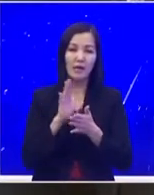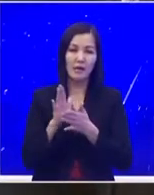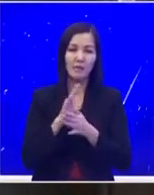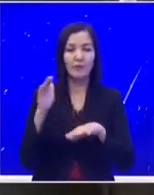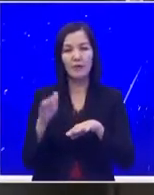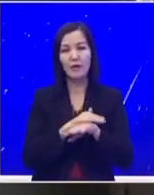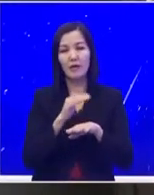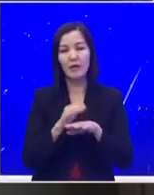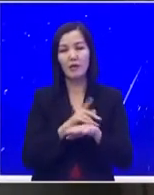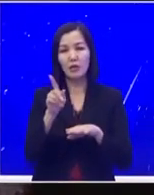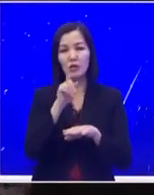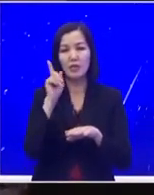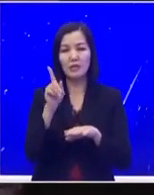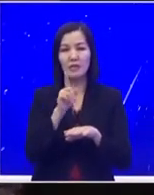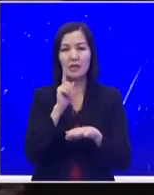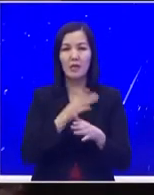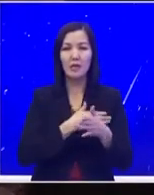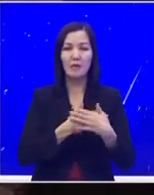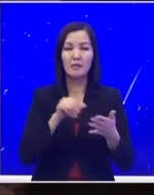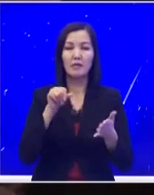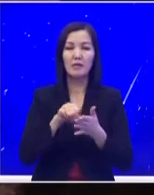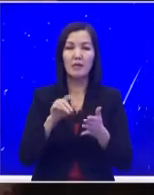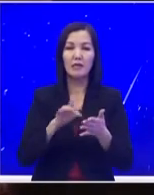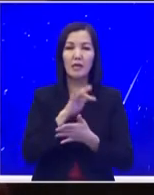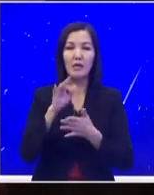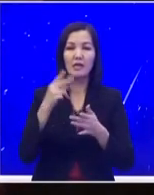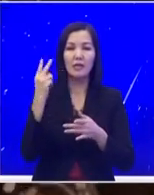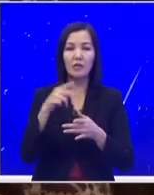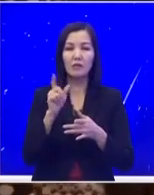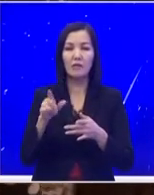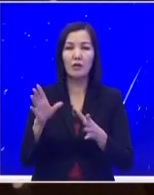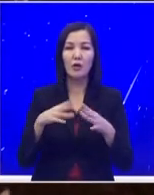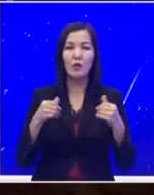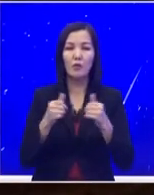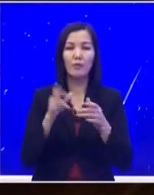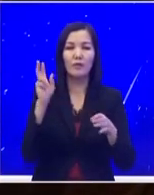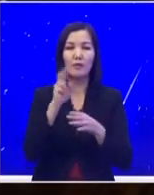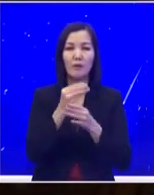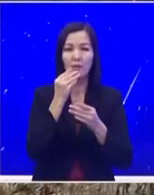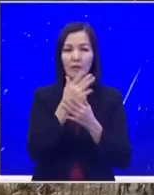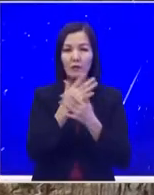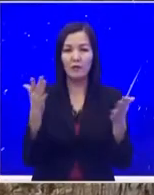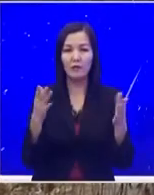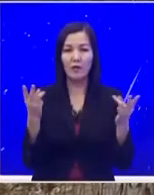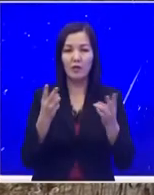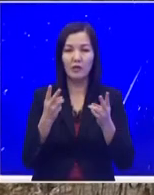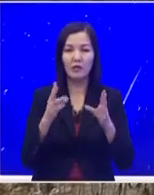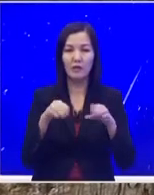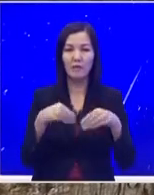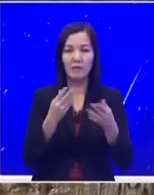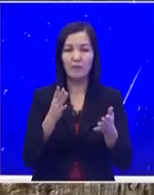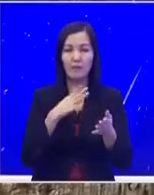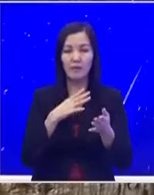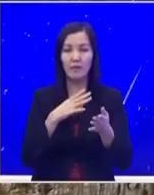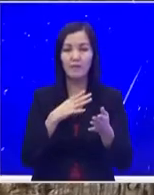асыққан жастар бұл жолы да белсенділік танытты. Қаладағы 20-дан аса отбасына барып, азық-түлікпен қажетті заттарын апарып